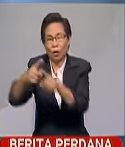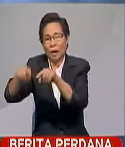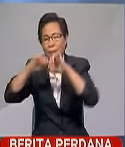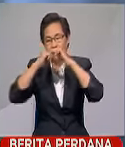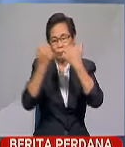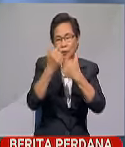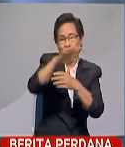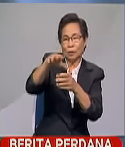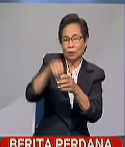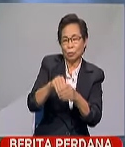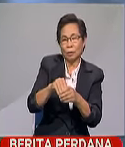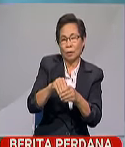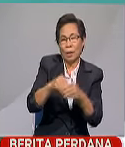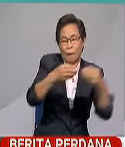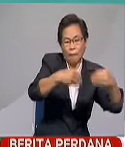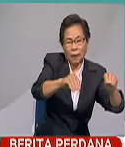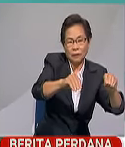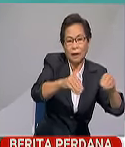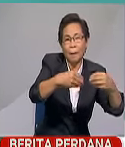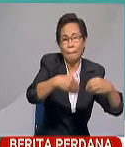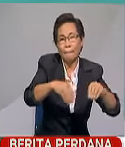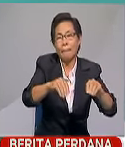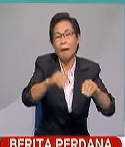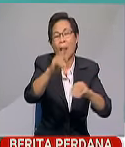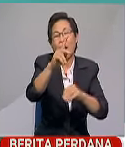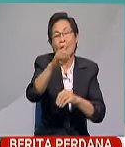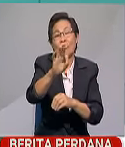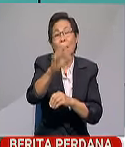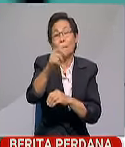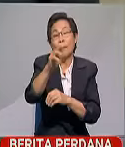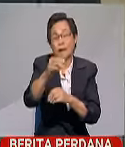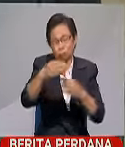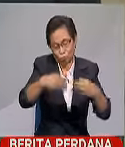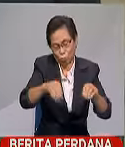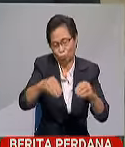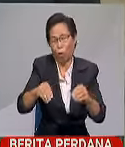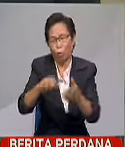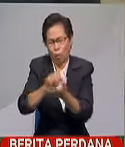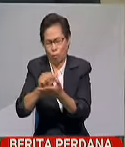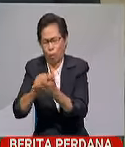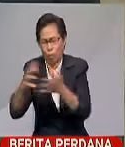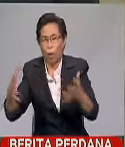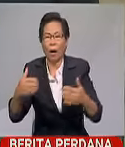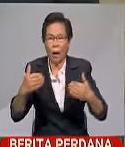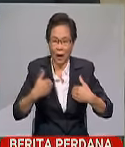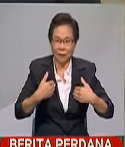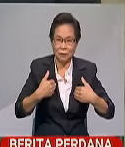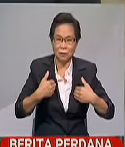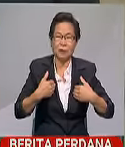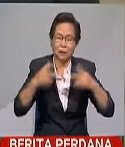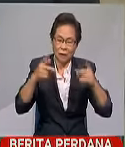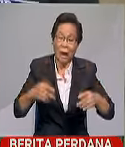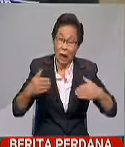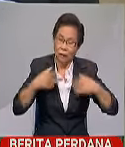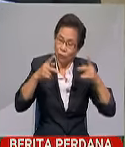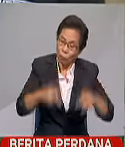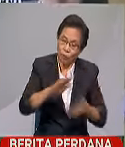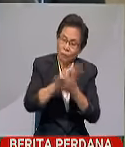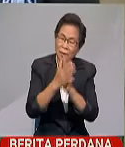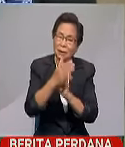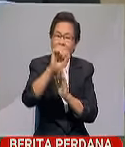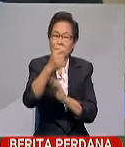agensi termasuk Lembaga Pemasaran Pertanian Persekutuan FAMA. Ada yang orang yang jadi ejen, ada orang yang